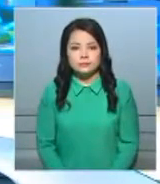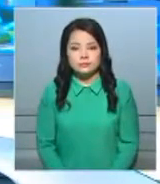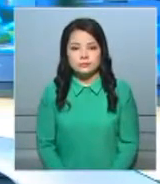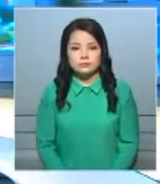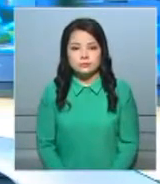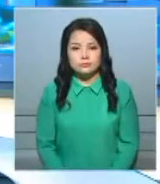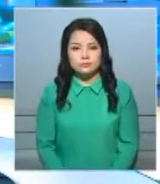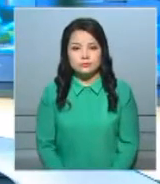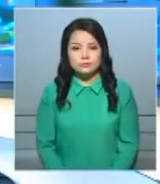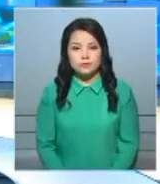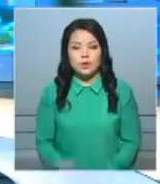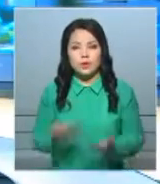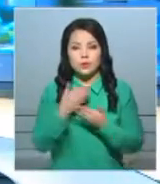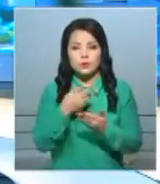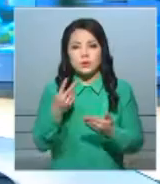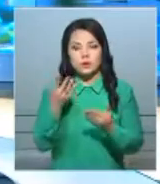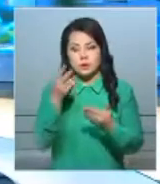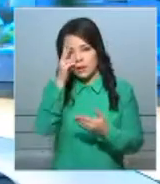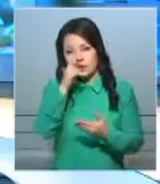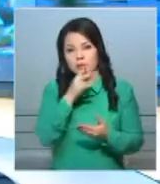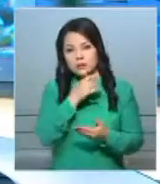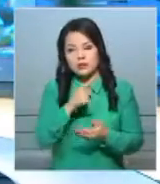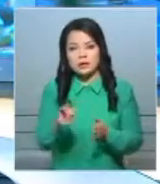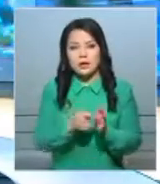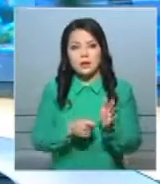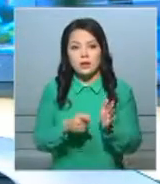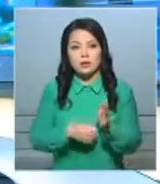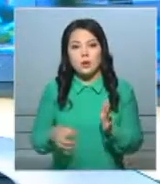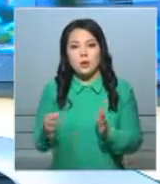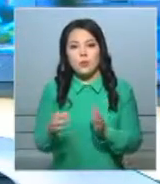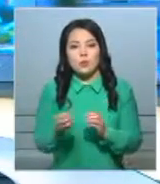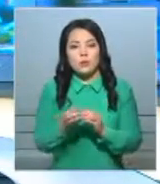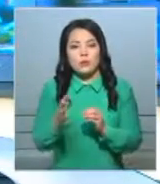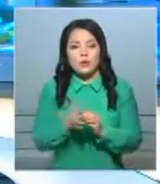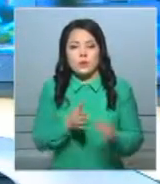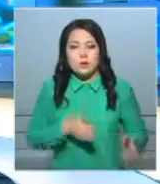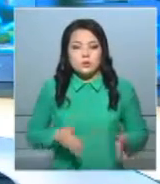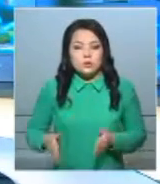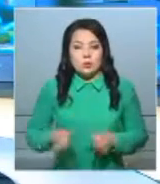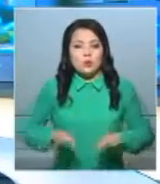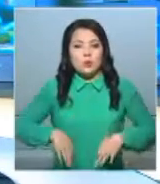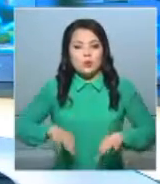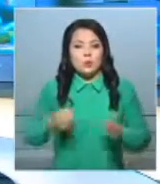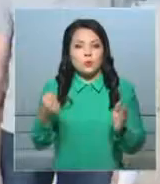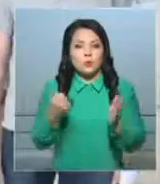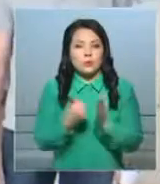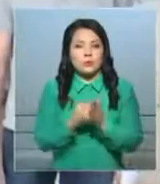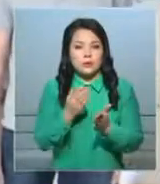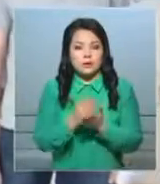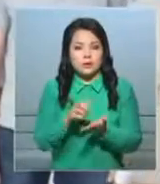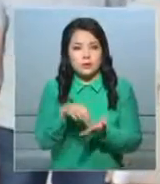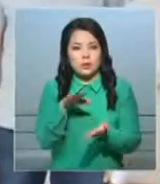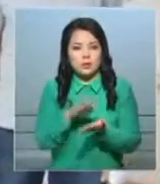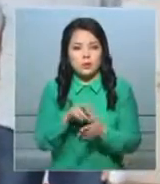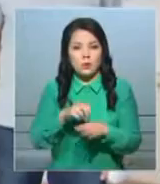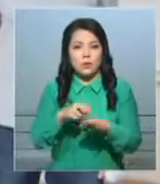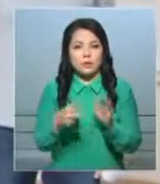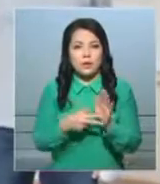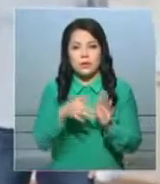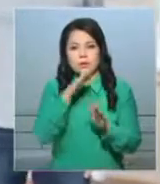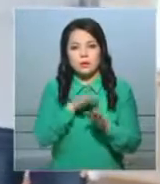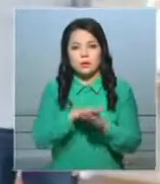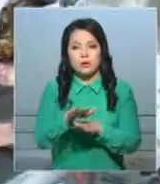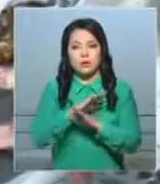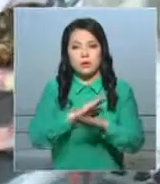Ел жаңалықтарына ойыссақ, соңғы екі айдың ішінде Қарағанды облысында 15 жол көлік оқиғасы тіркелген. Салдарынан кәмелеттік жасқа толмаған 16 бала